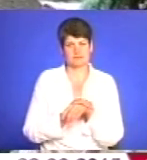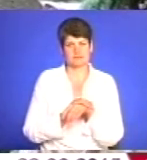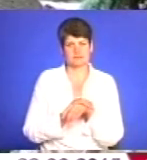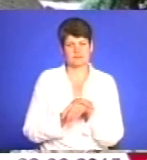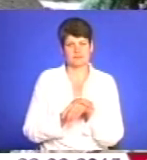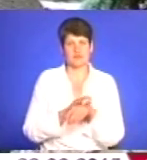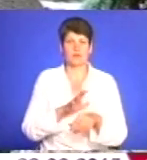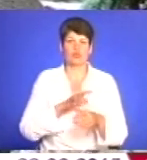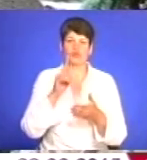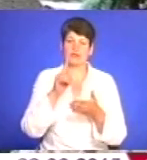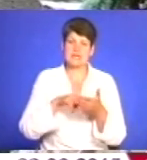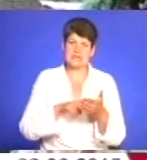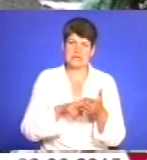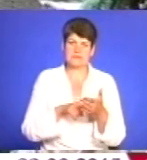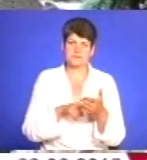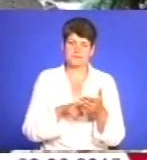Він був надійним дуже.